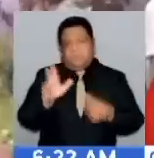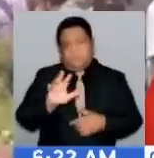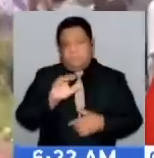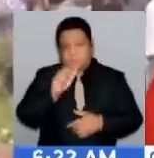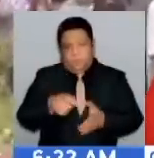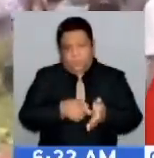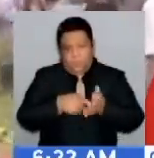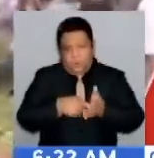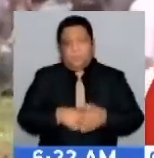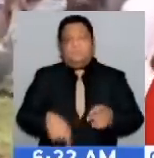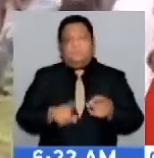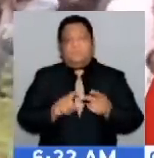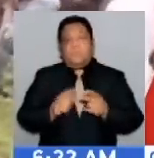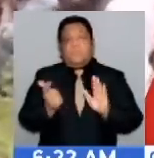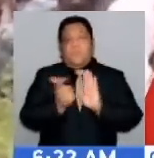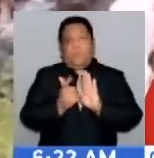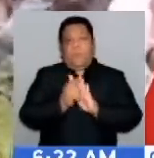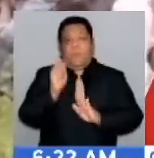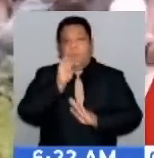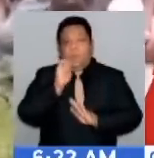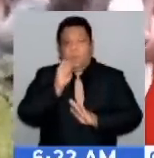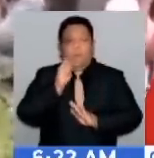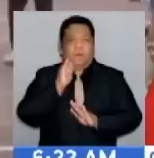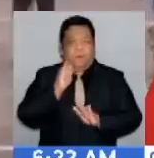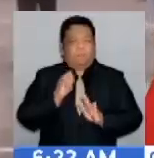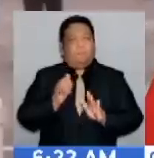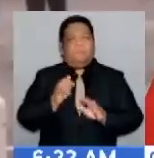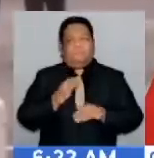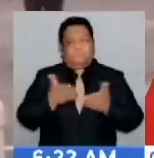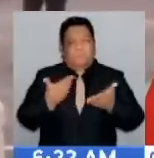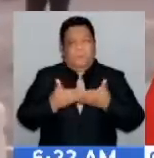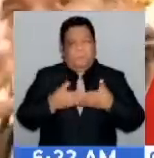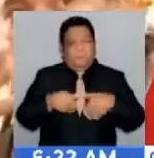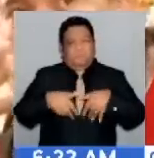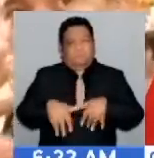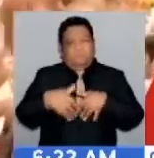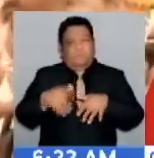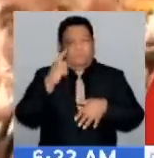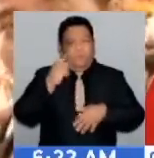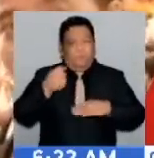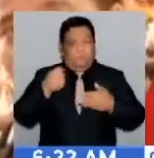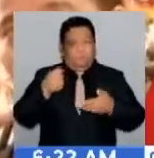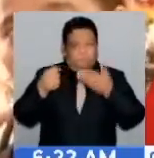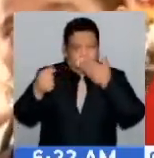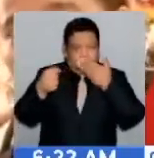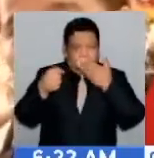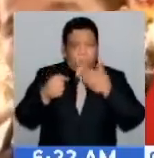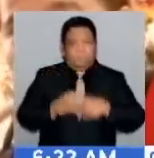ban sa ruta ng Sinulog Grand Parade ngunit hindi kasama ang mga establishmento sa pagbabawalan nito.